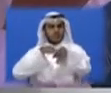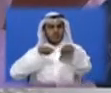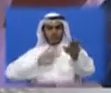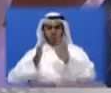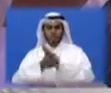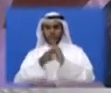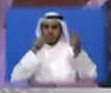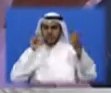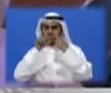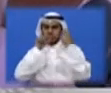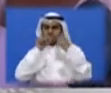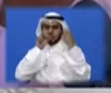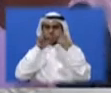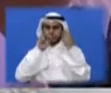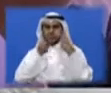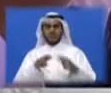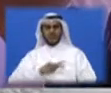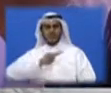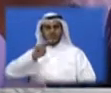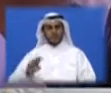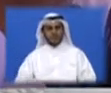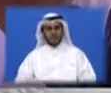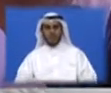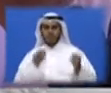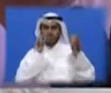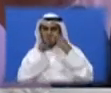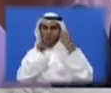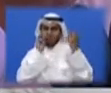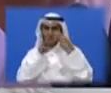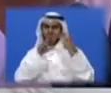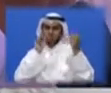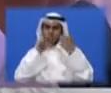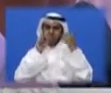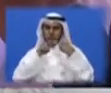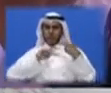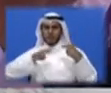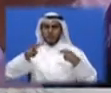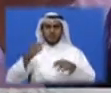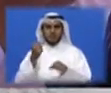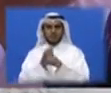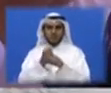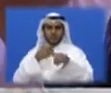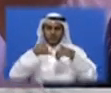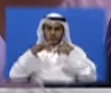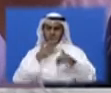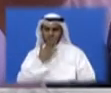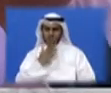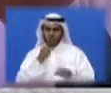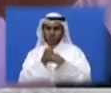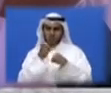بالرايح وبالراجع، كذلك نفس الشيء في بعض المواقع اذا ما خانتني الذاكره. يعني جمال عبد